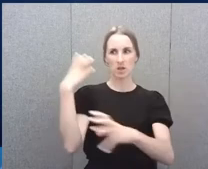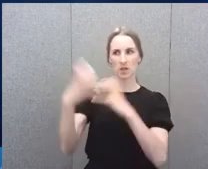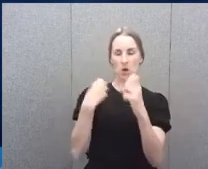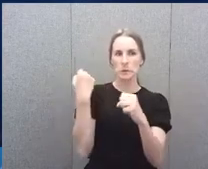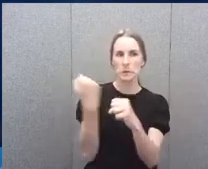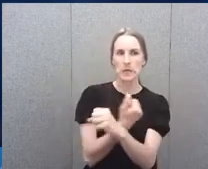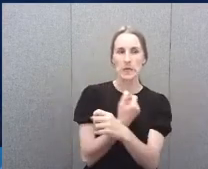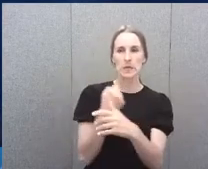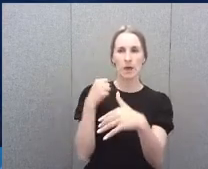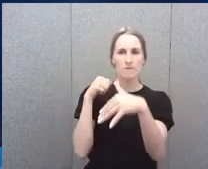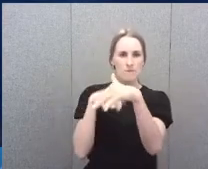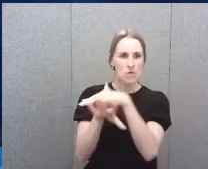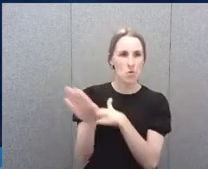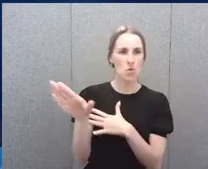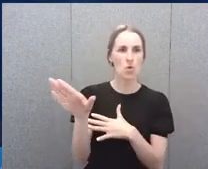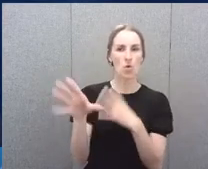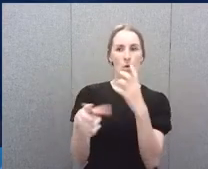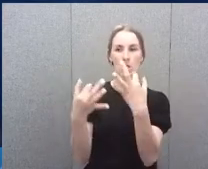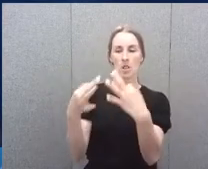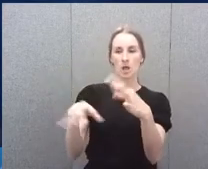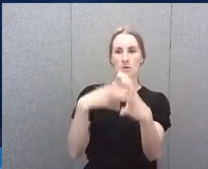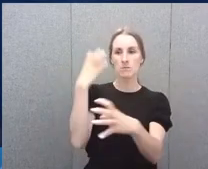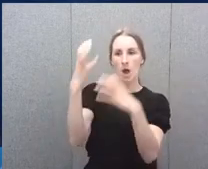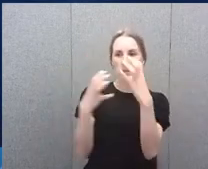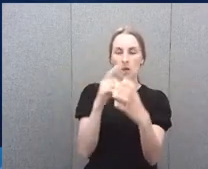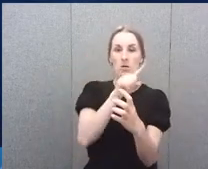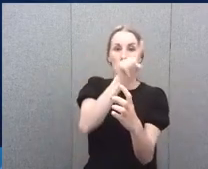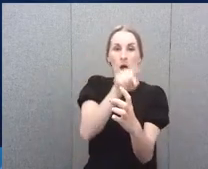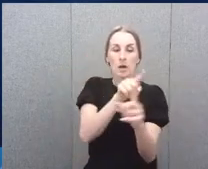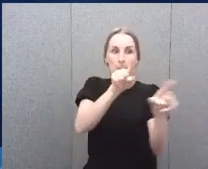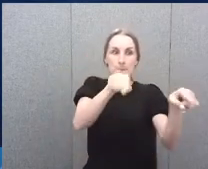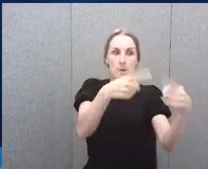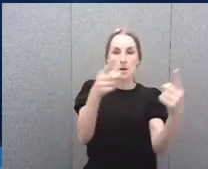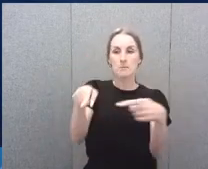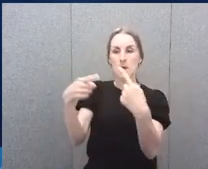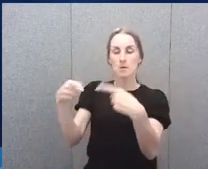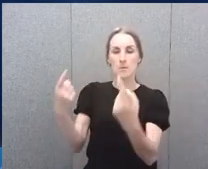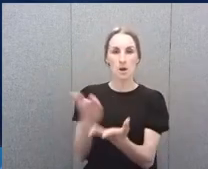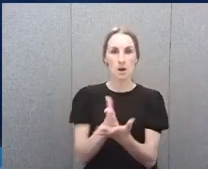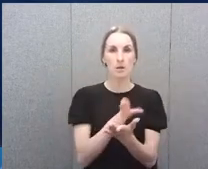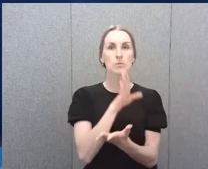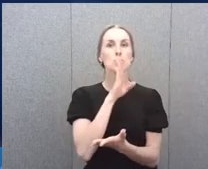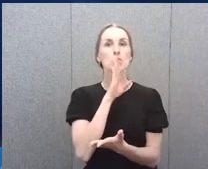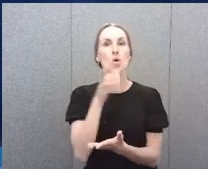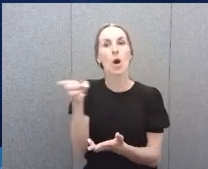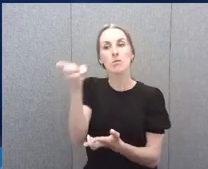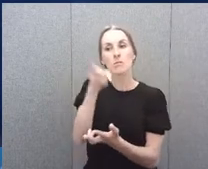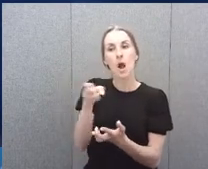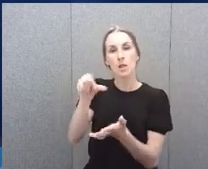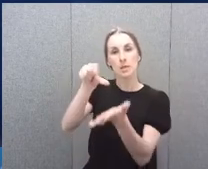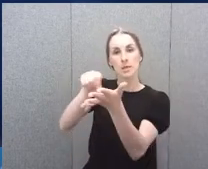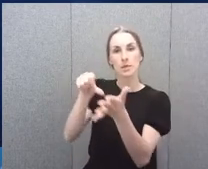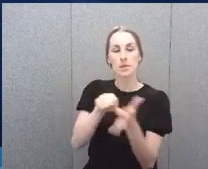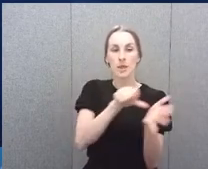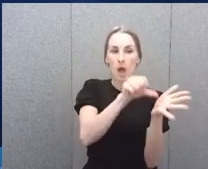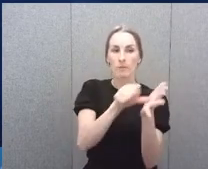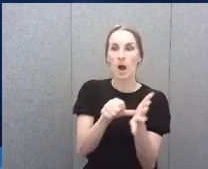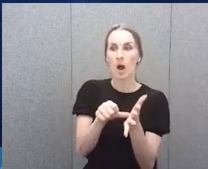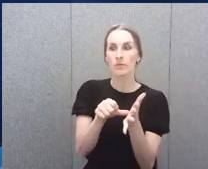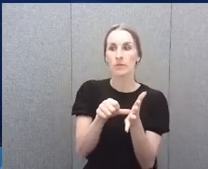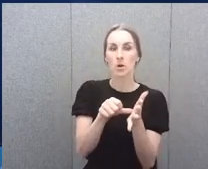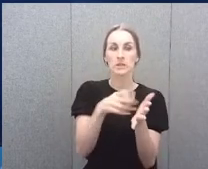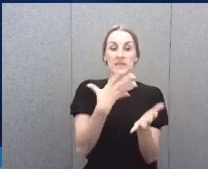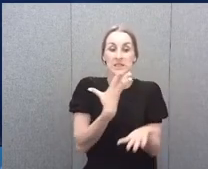кремлевских цепей. Нужно выйти в свободный мир, и в этом свободном мире уже эти вопросы называть и задавать. Так что те женщины, которые сейчас